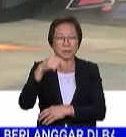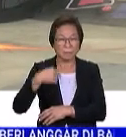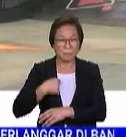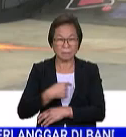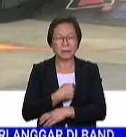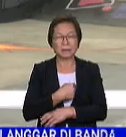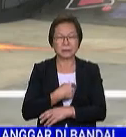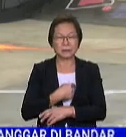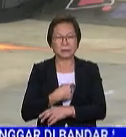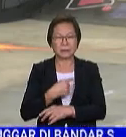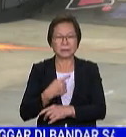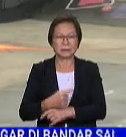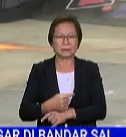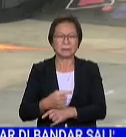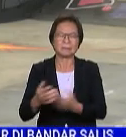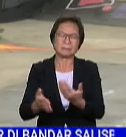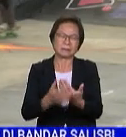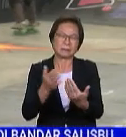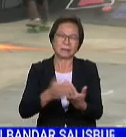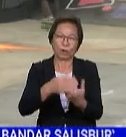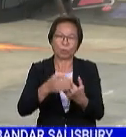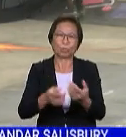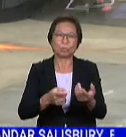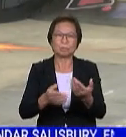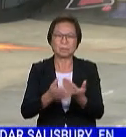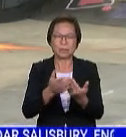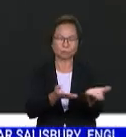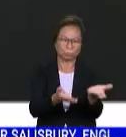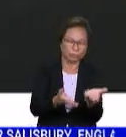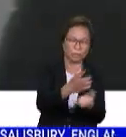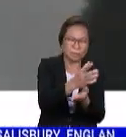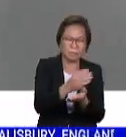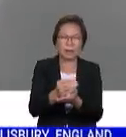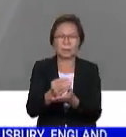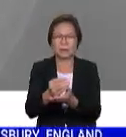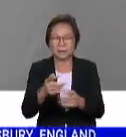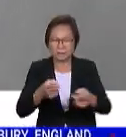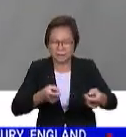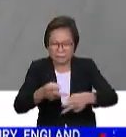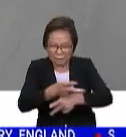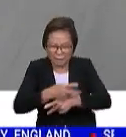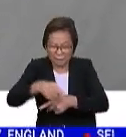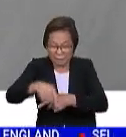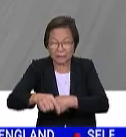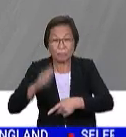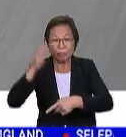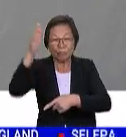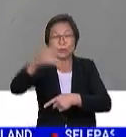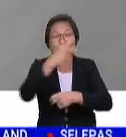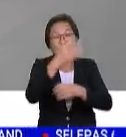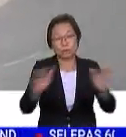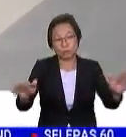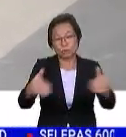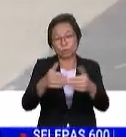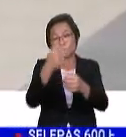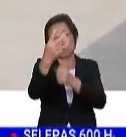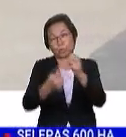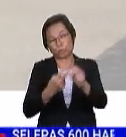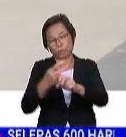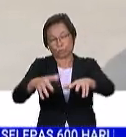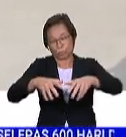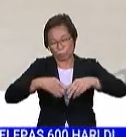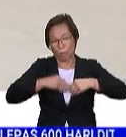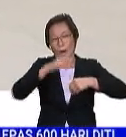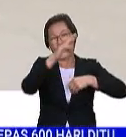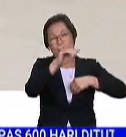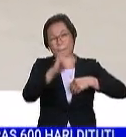kekal untuk tidak susah untuk maintenance and upkeeping in the future. Pembukaan semula lokasi berkenaan selepas 2 tahun disambut baik